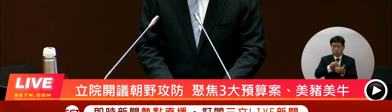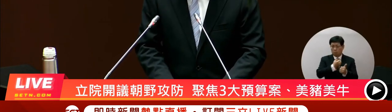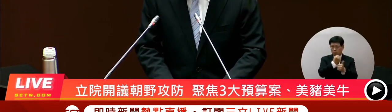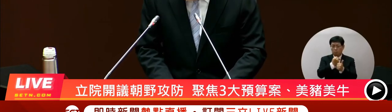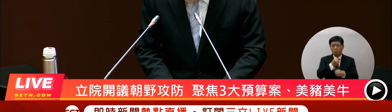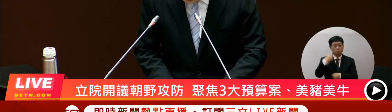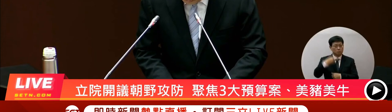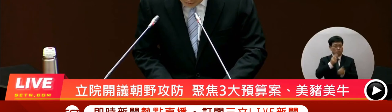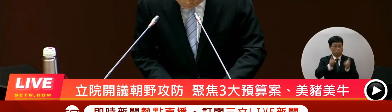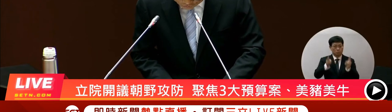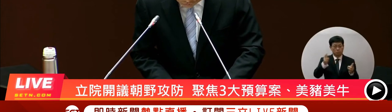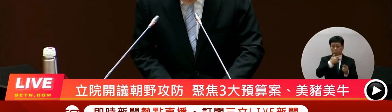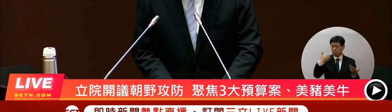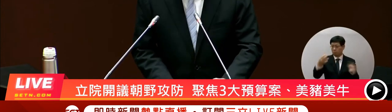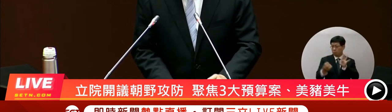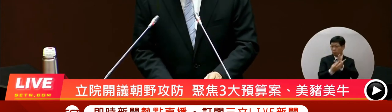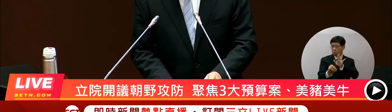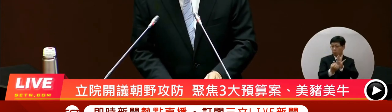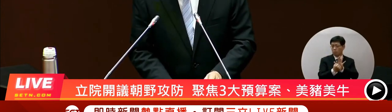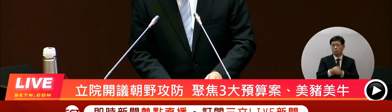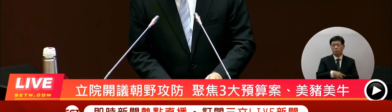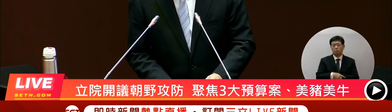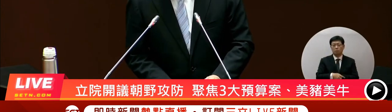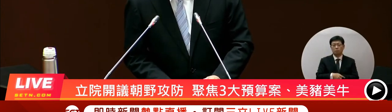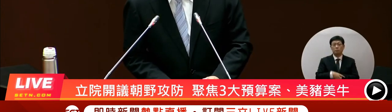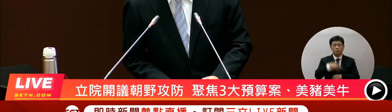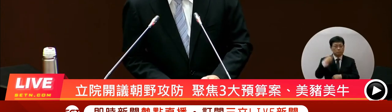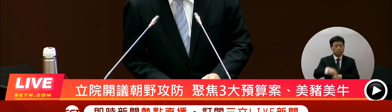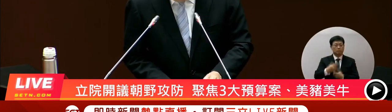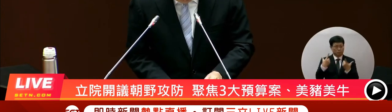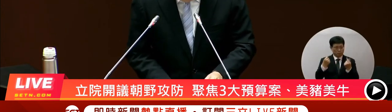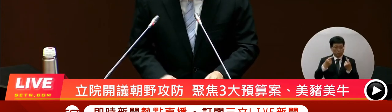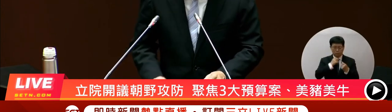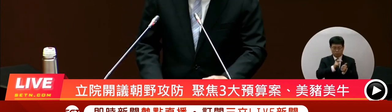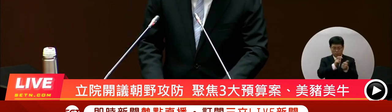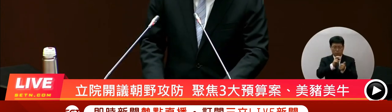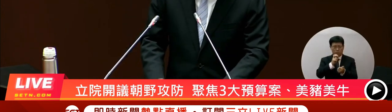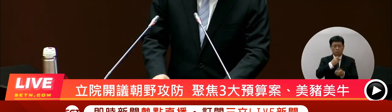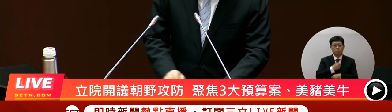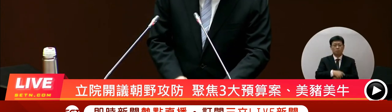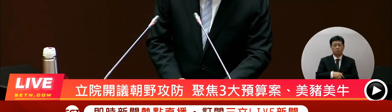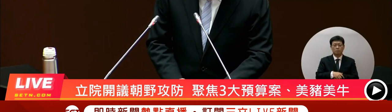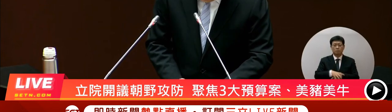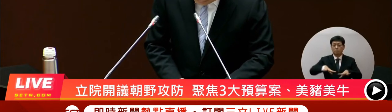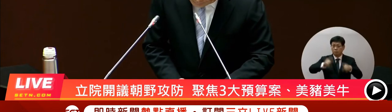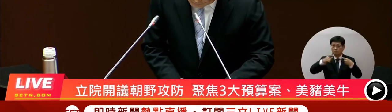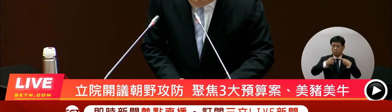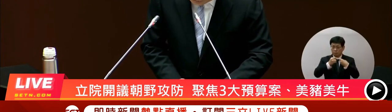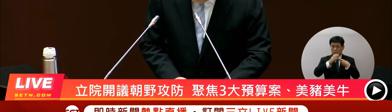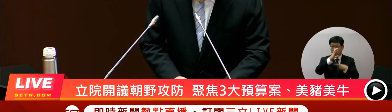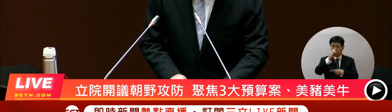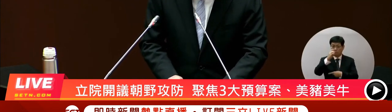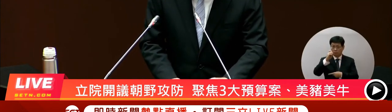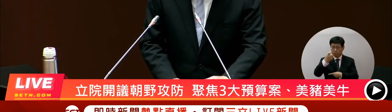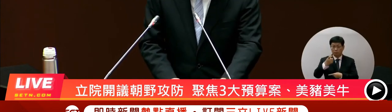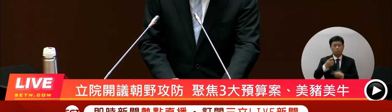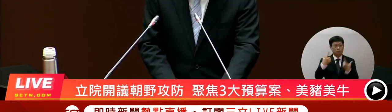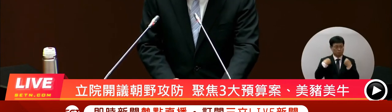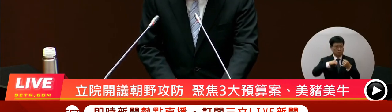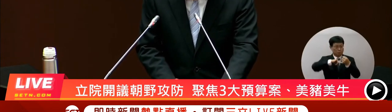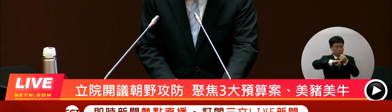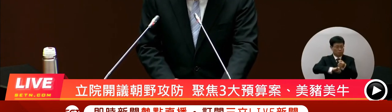求清楚标示，而且落实监督。首先 Codex 已经